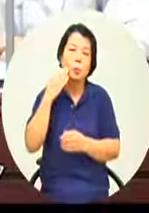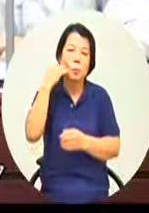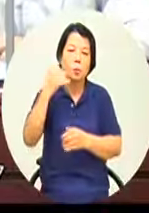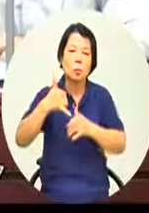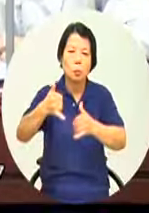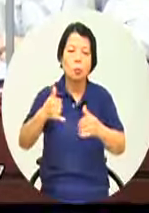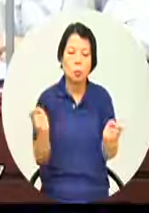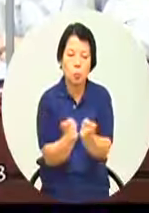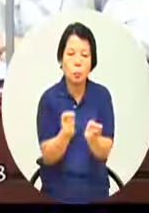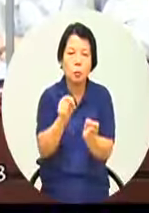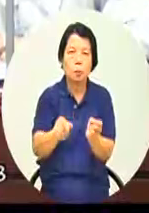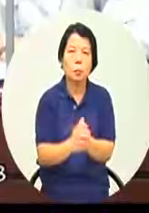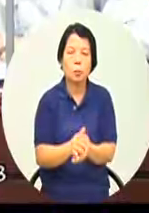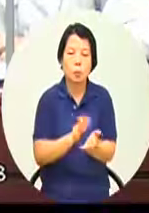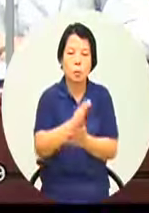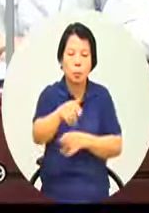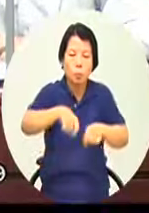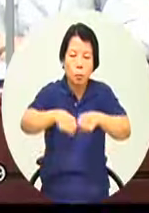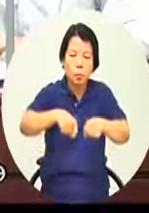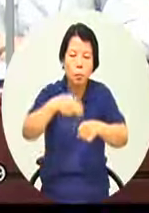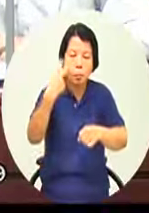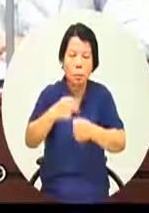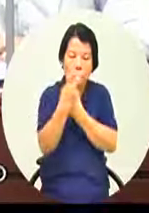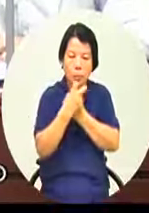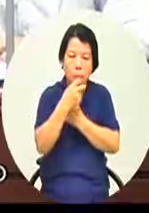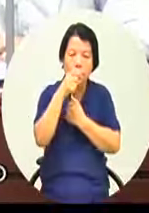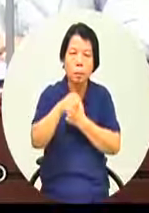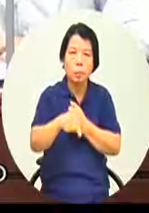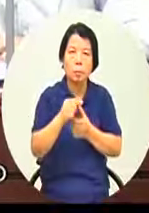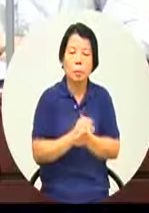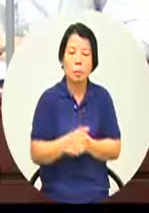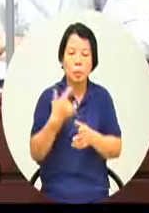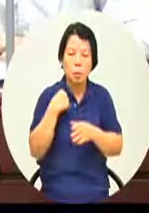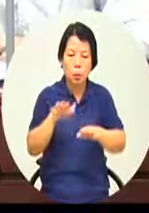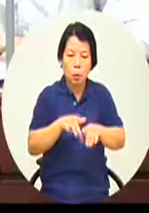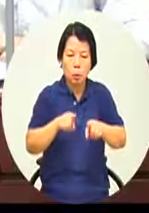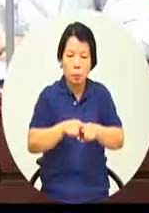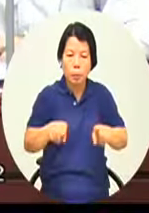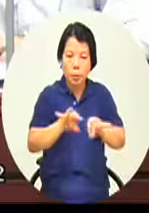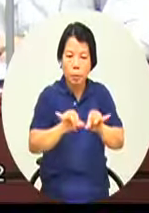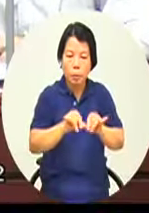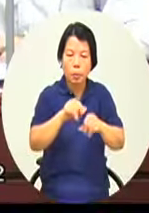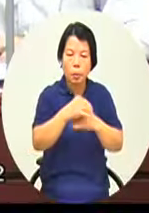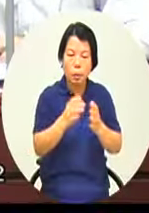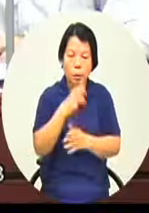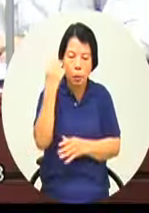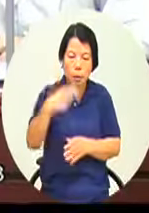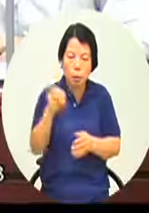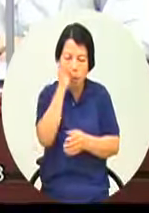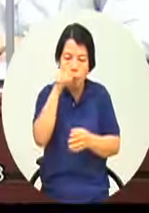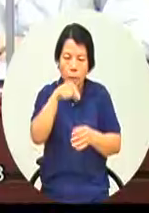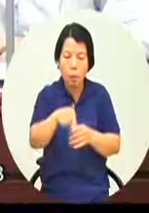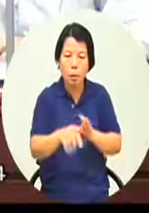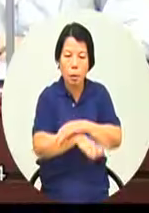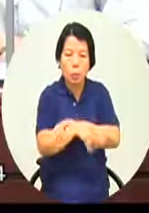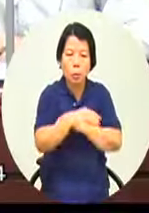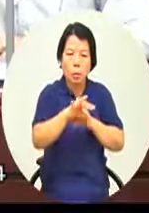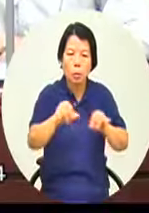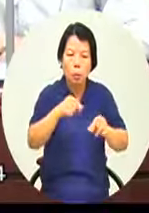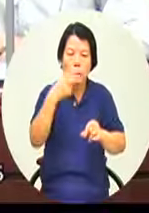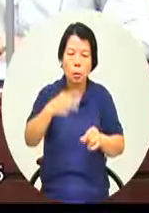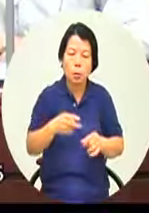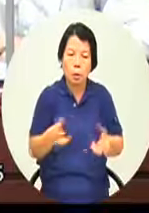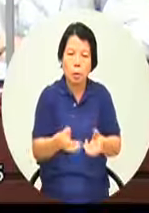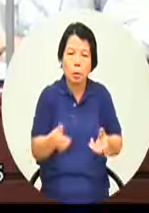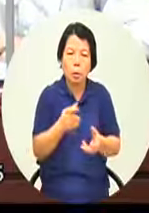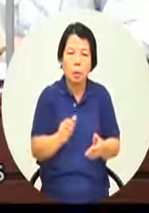照我们后续的计划，我们再检讨看这个平地这个地方有没有办法再找到一个空地做其他的自洪池。 可不可以在